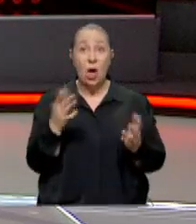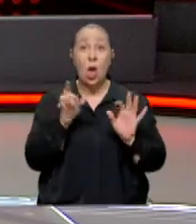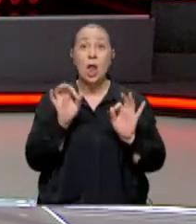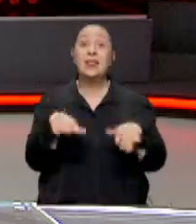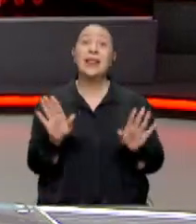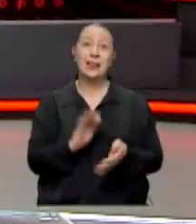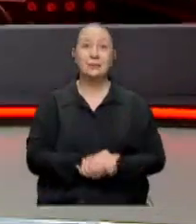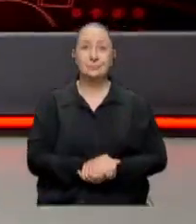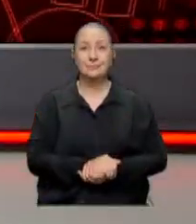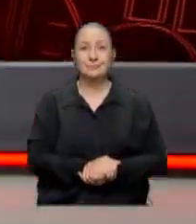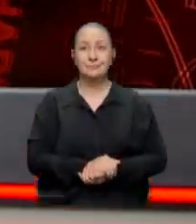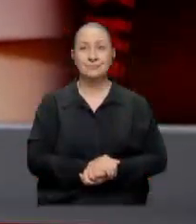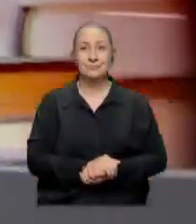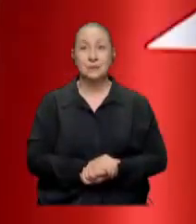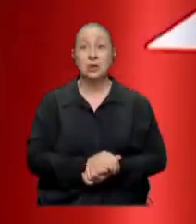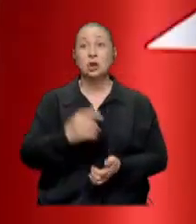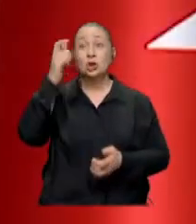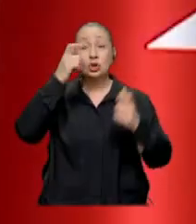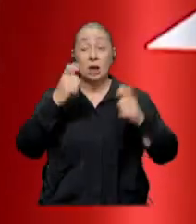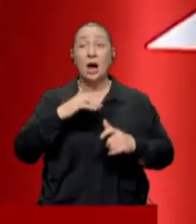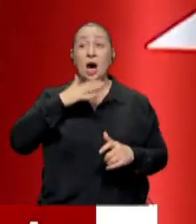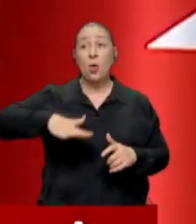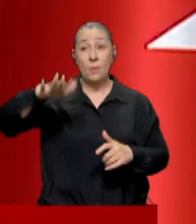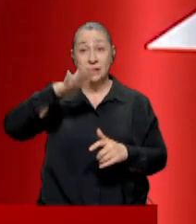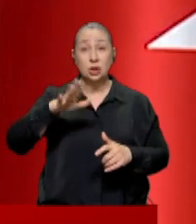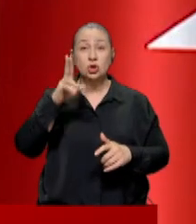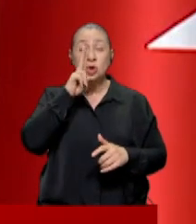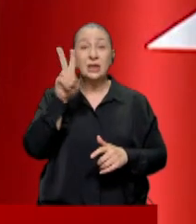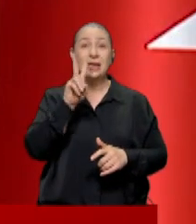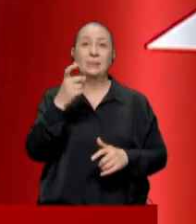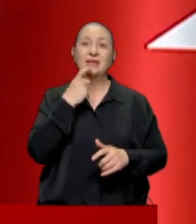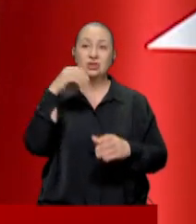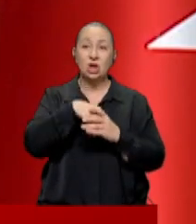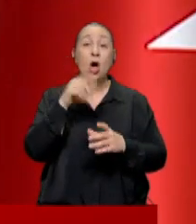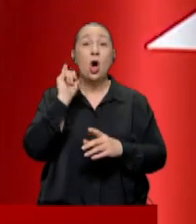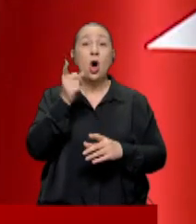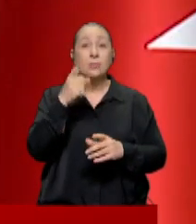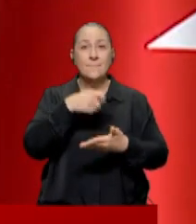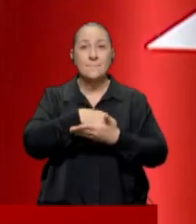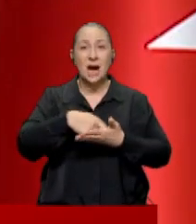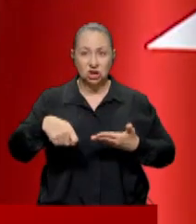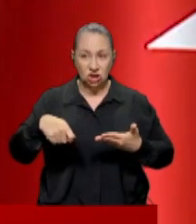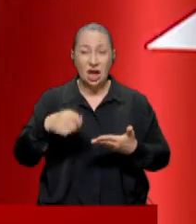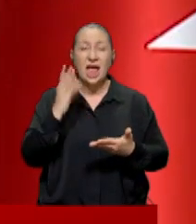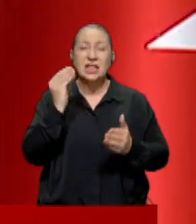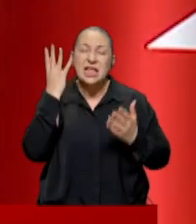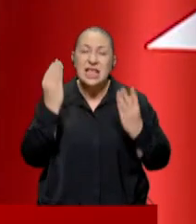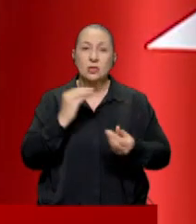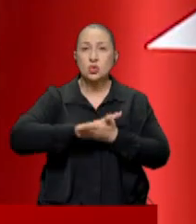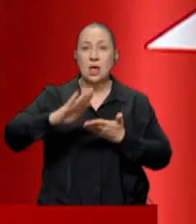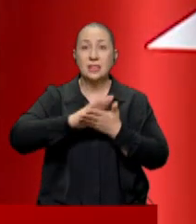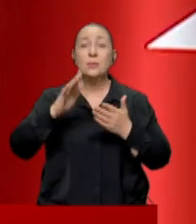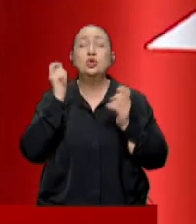öyle değil. Türkiye Avrupa'da son 20 yılda öğretmen maaşlarını en çok